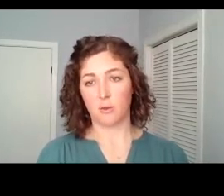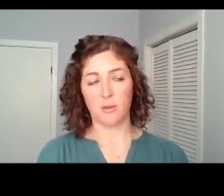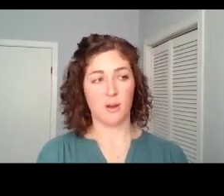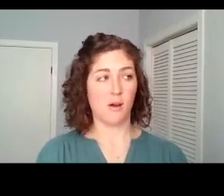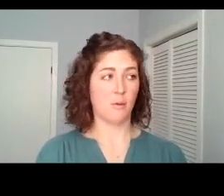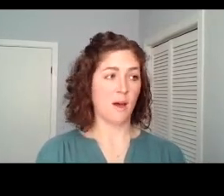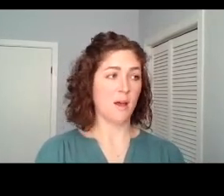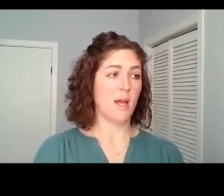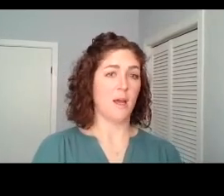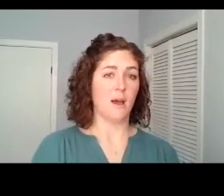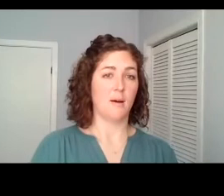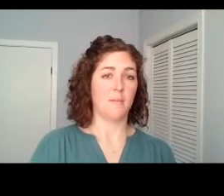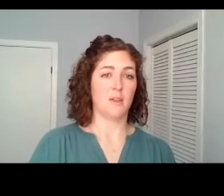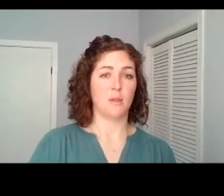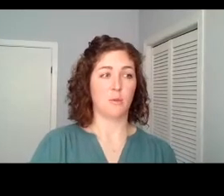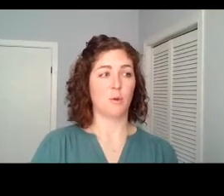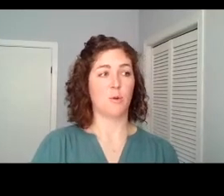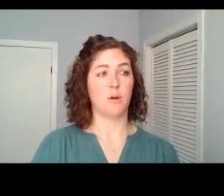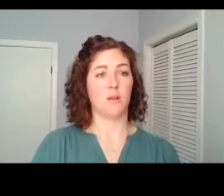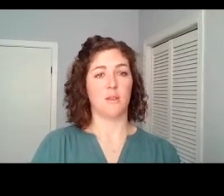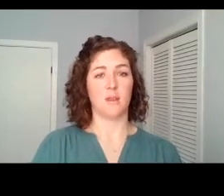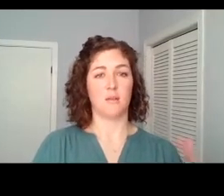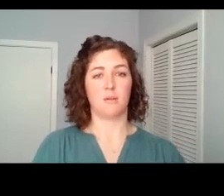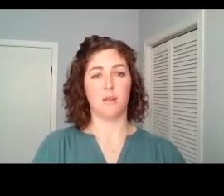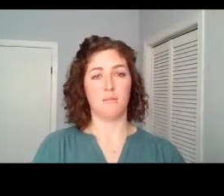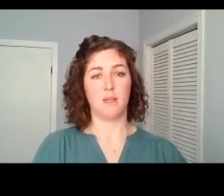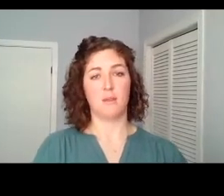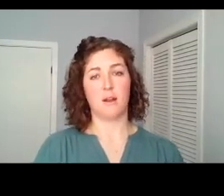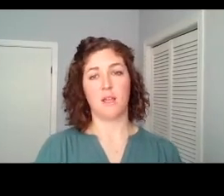Comment pouvons-nous joindre toutes ces populations au sein de la ville d'Ottawa?